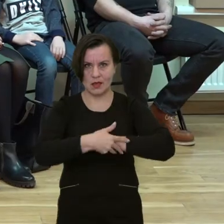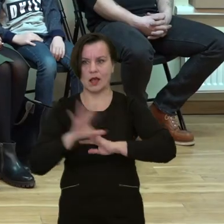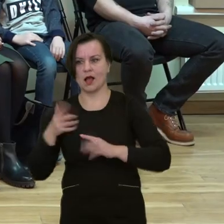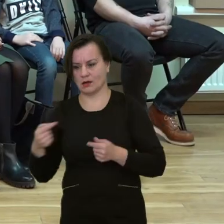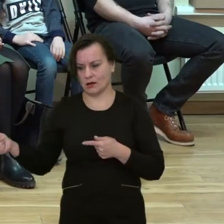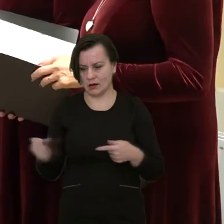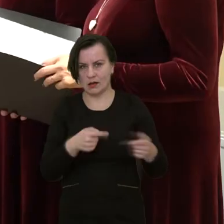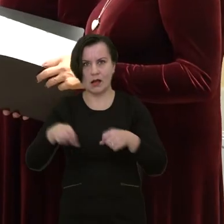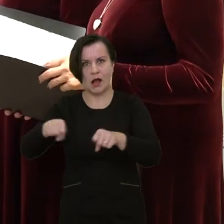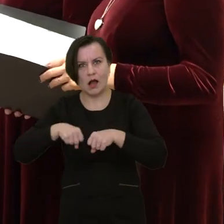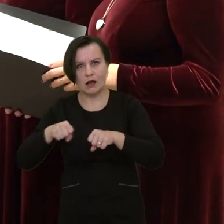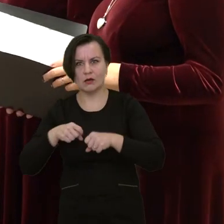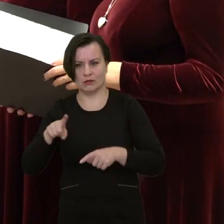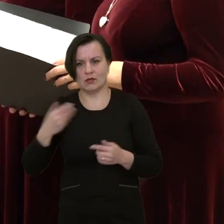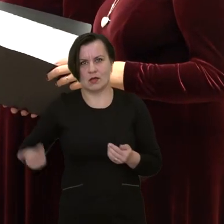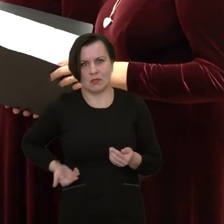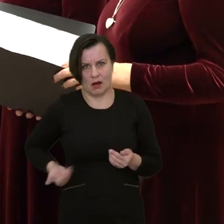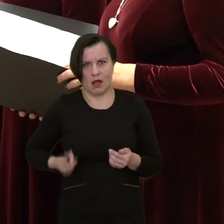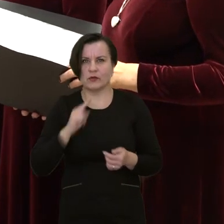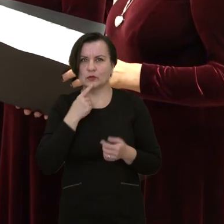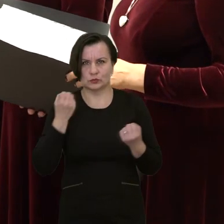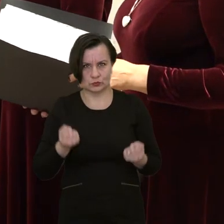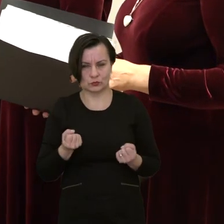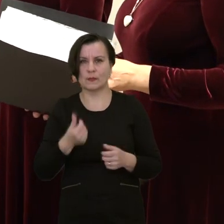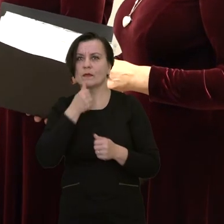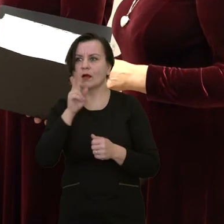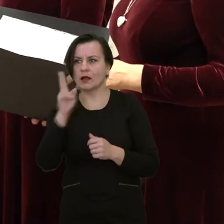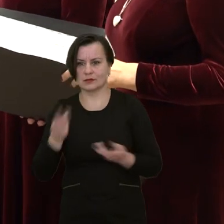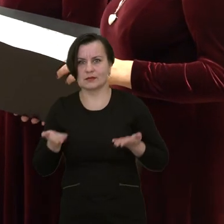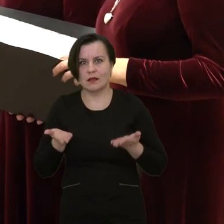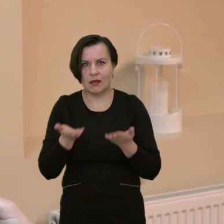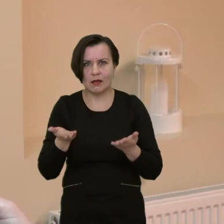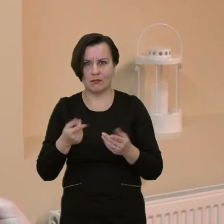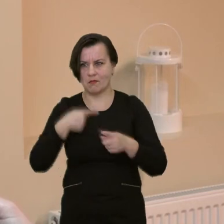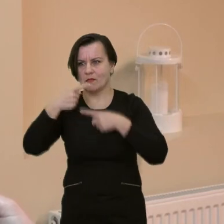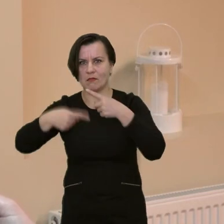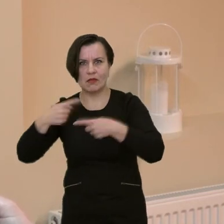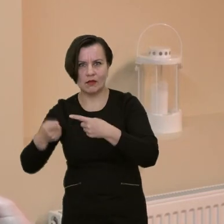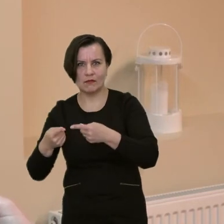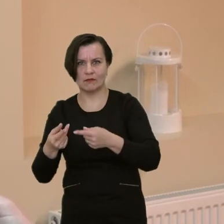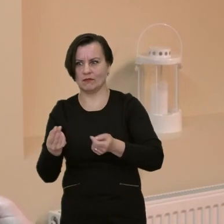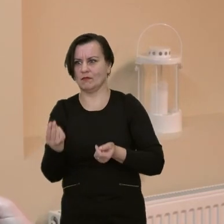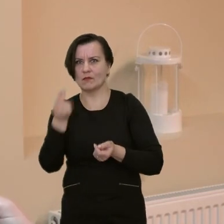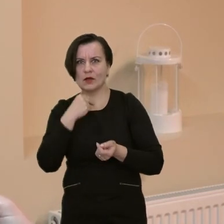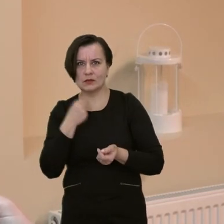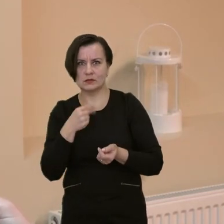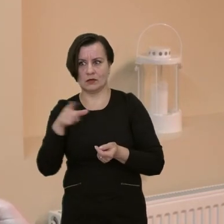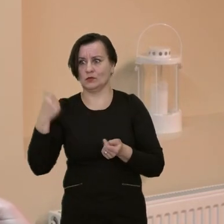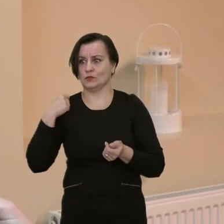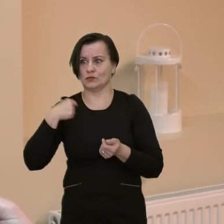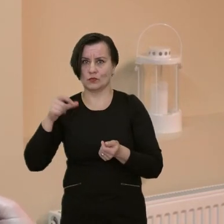tai lengviau yra kulinarinio paveldo atstovams, kur maisto produktai yra tikrai perkami ir reikalingi, tai jų